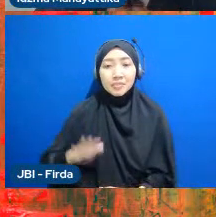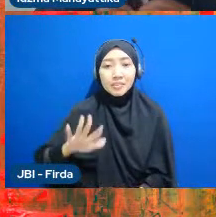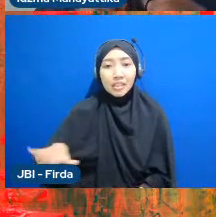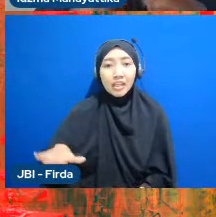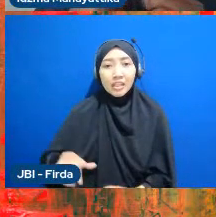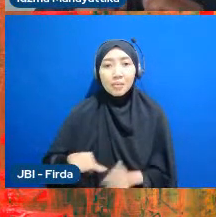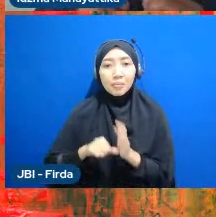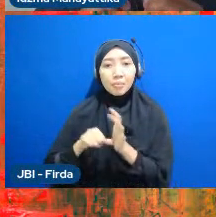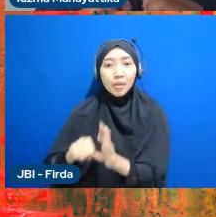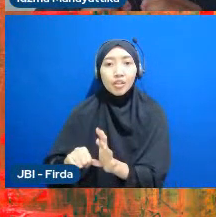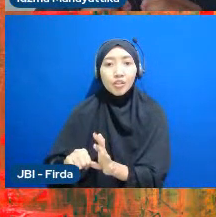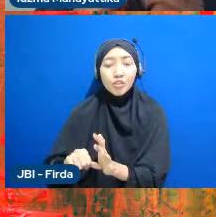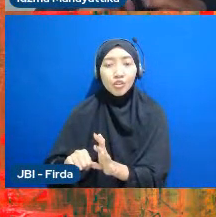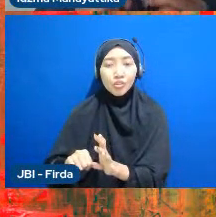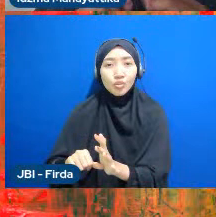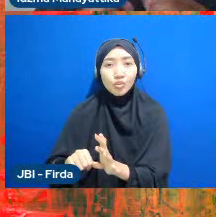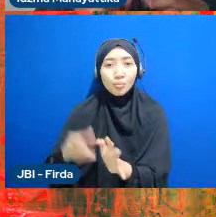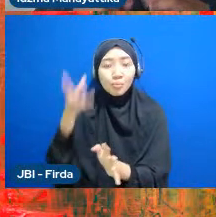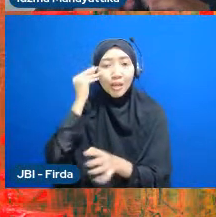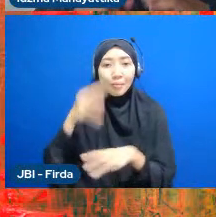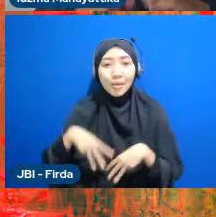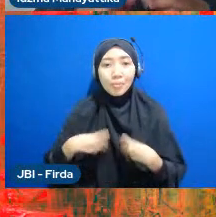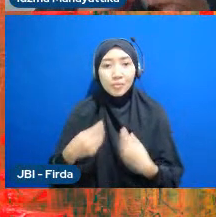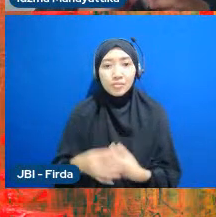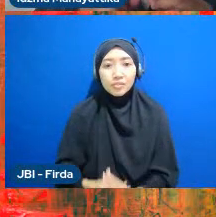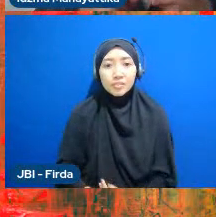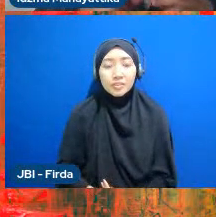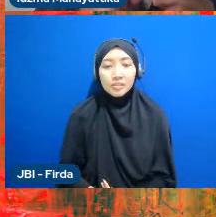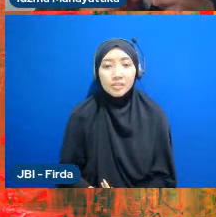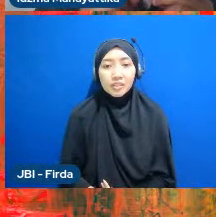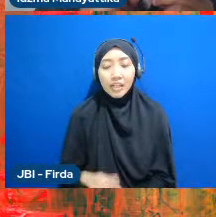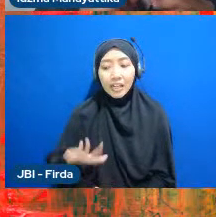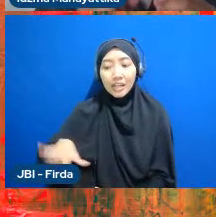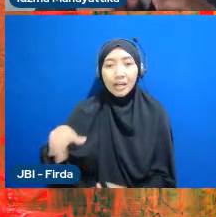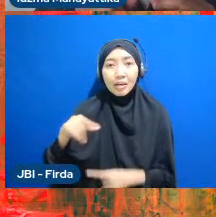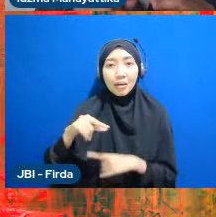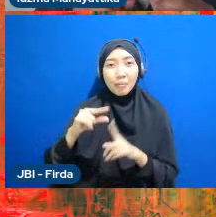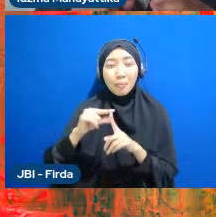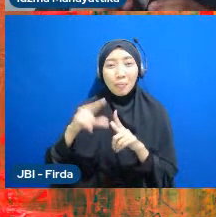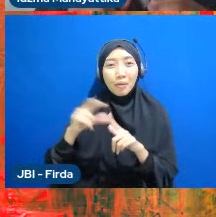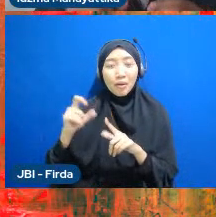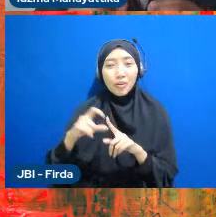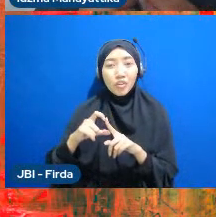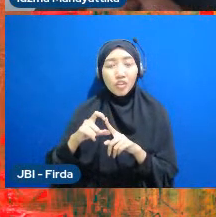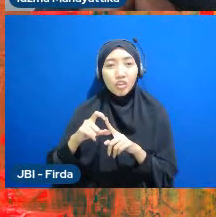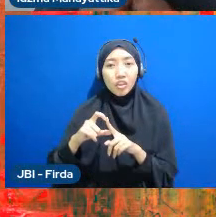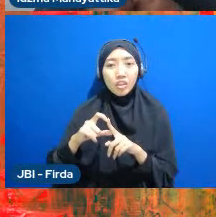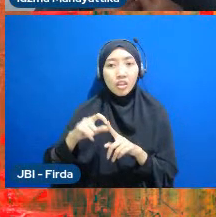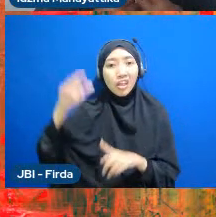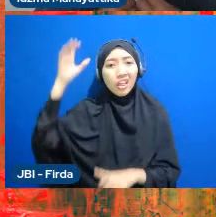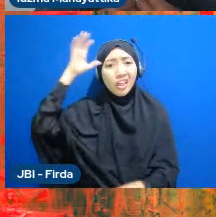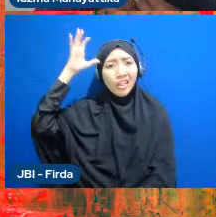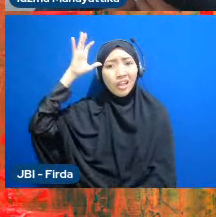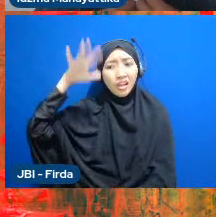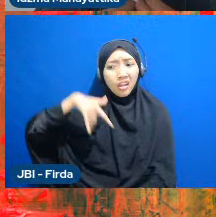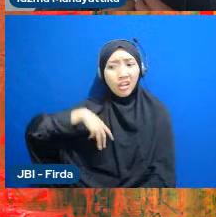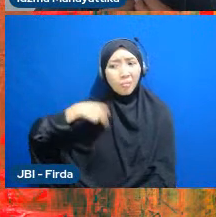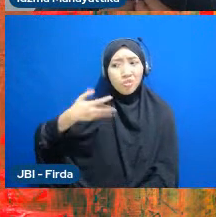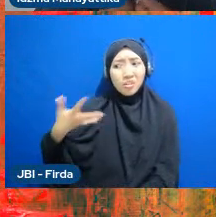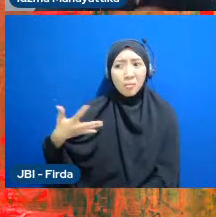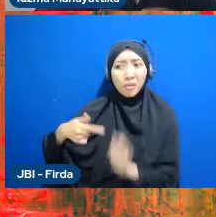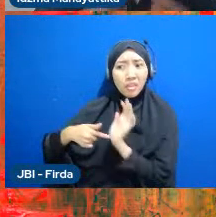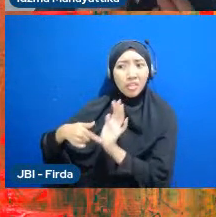usia dini. Jadi seringkali anak usia dini ini itu nggak bisa tuh tahu ini emosi saya apa sih gitu